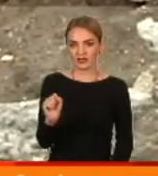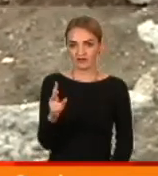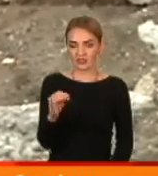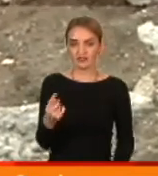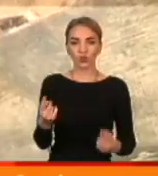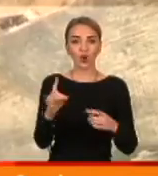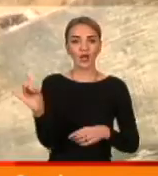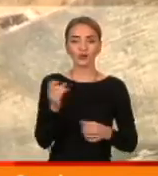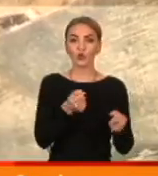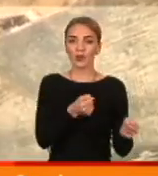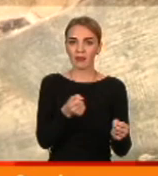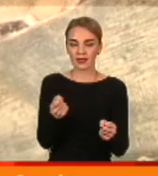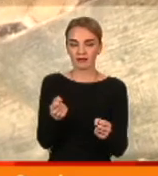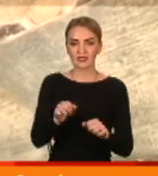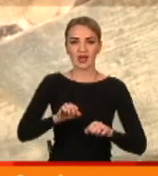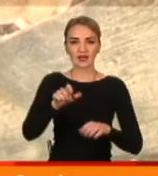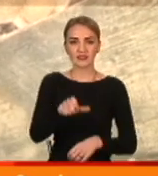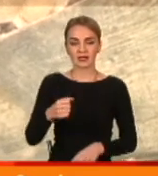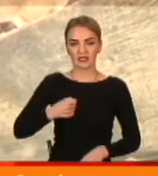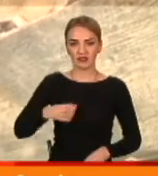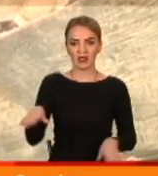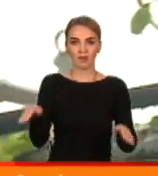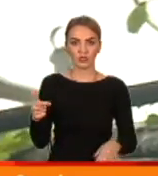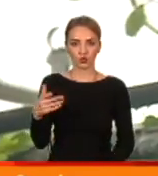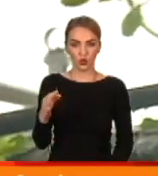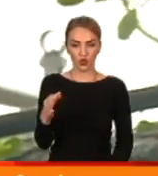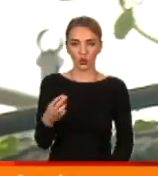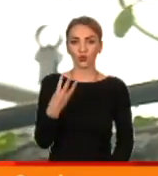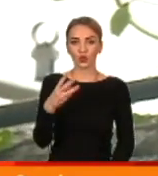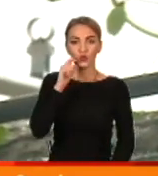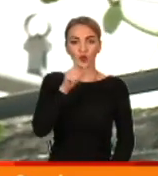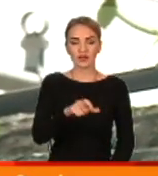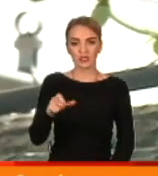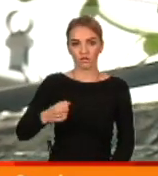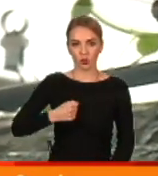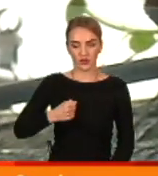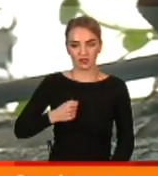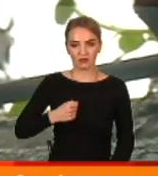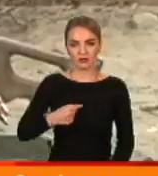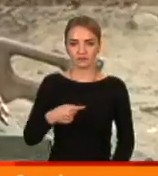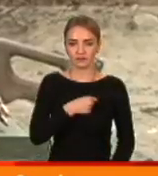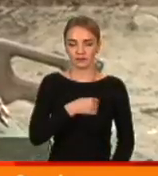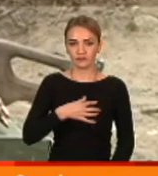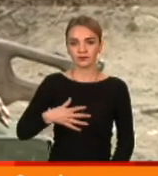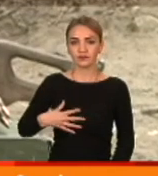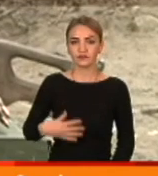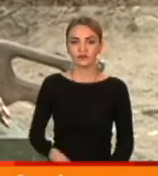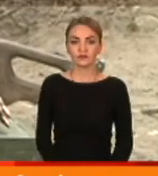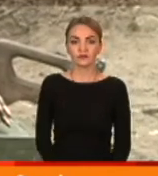Із великокаліберних кулеметів гатили в захисників Лебединського. Троє українських воїнів дістали поранення.